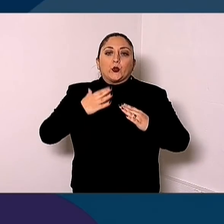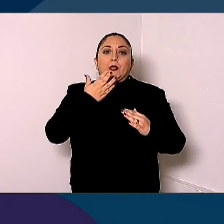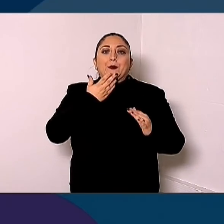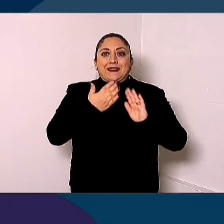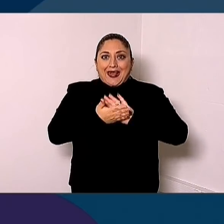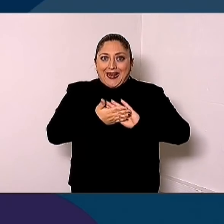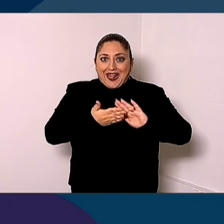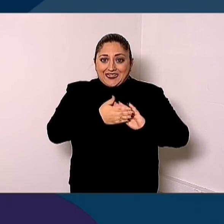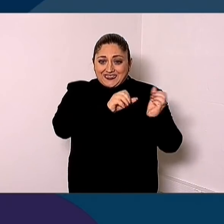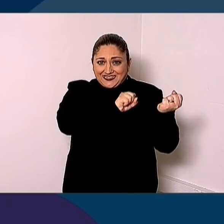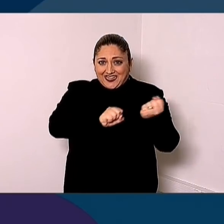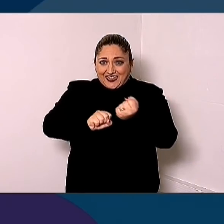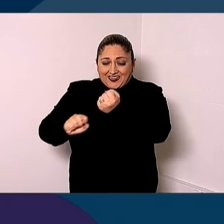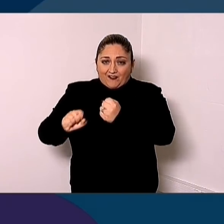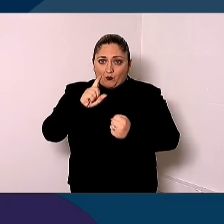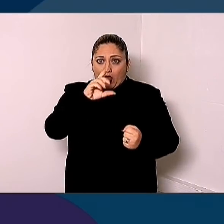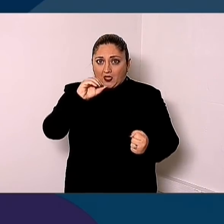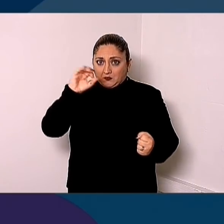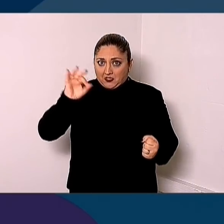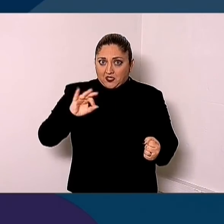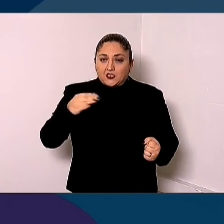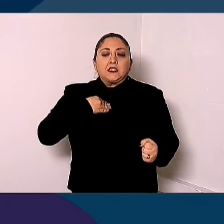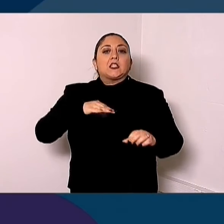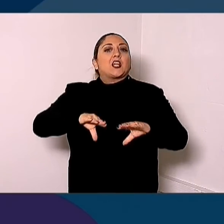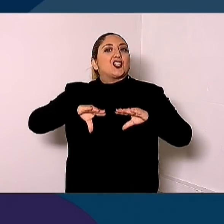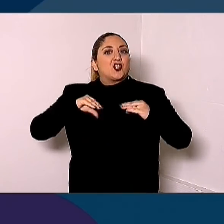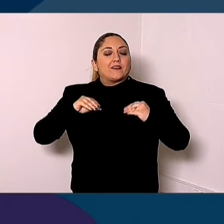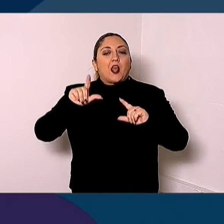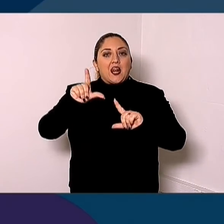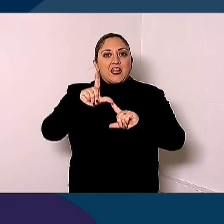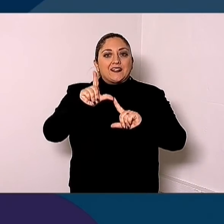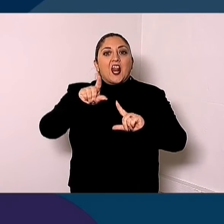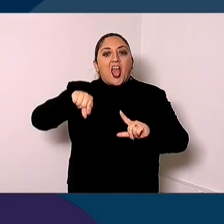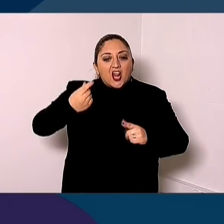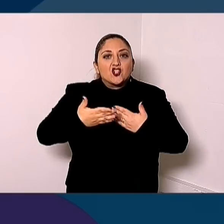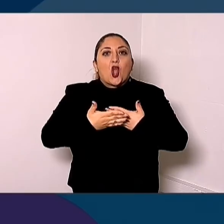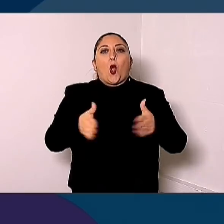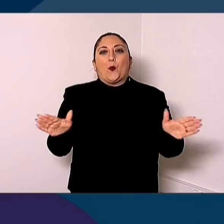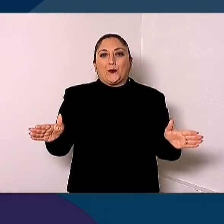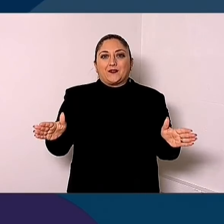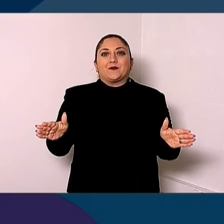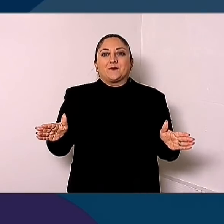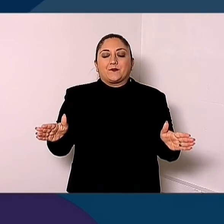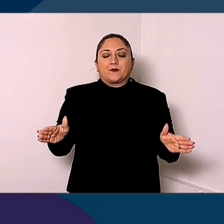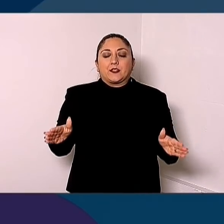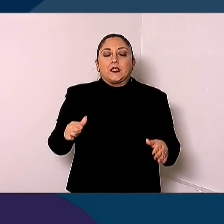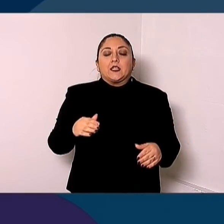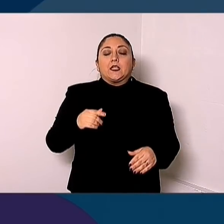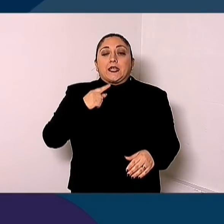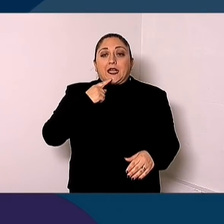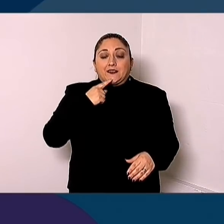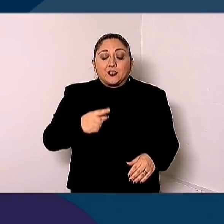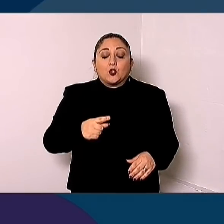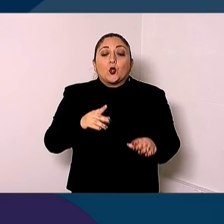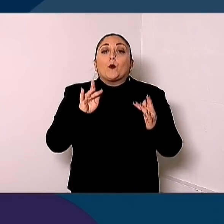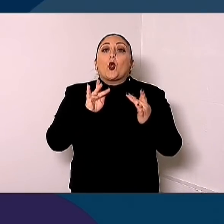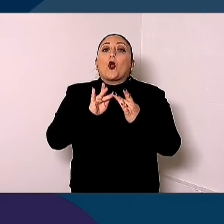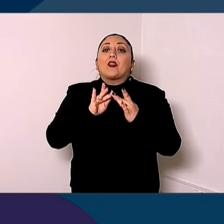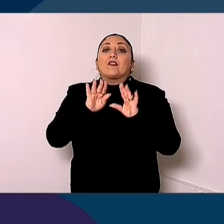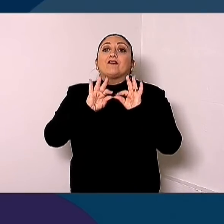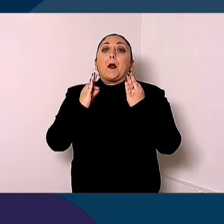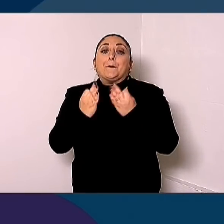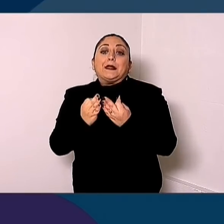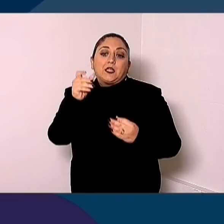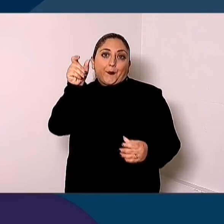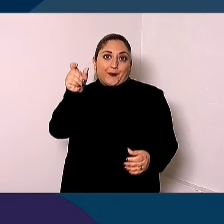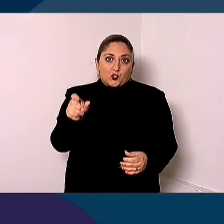lesti li jiftħu jkunu jistgħu jiftħu min-naħa tagħna. Tajjeb ngħidu wkoll li aħna qed nagħmlu contact tracing tal-familja